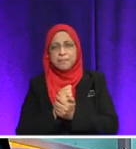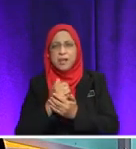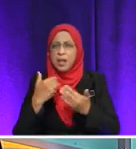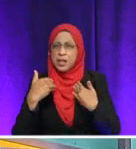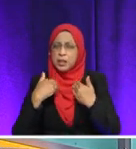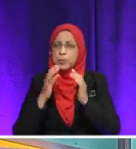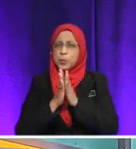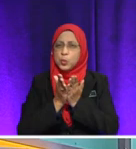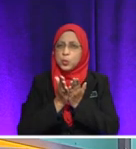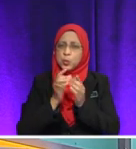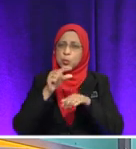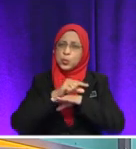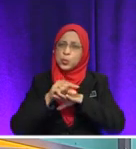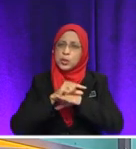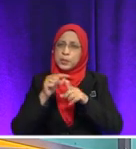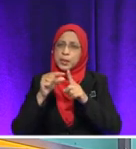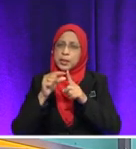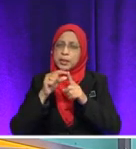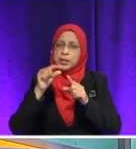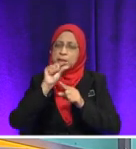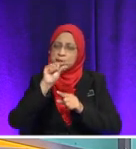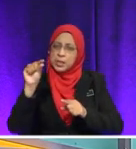menggunakan perkataan kaisan